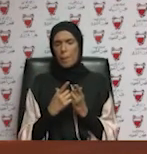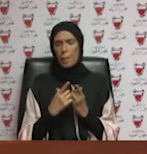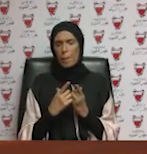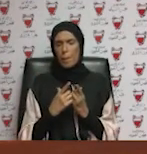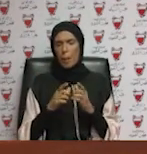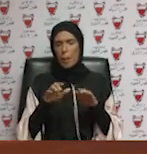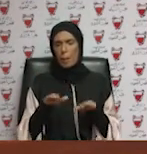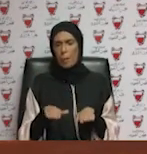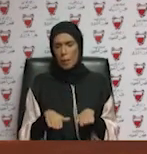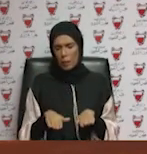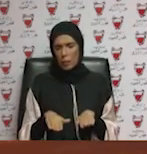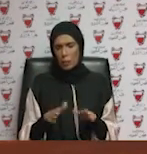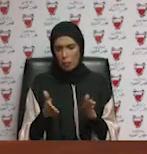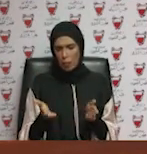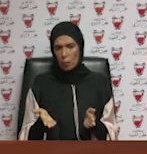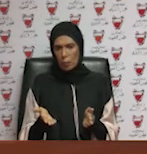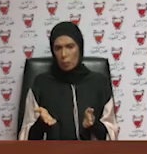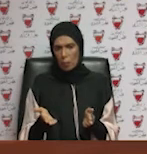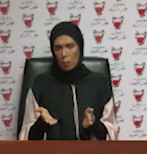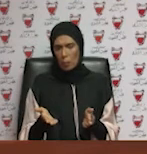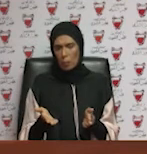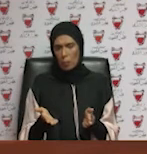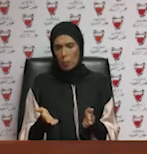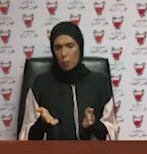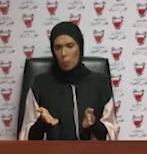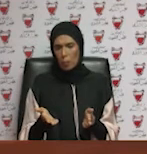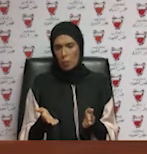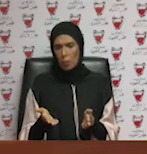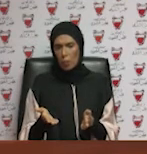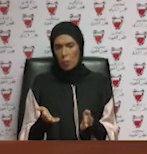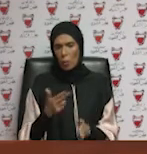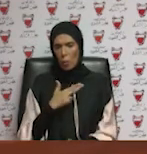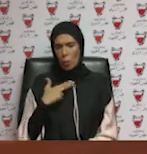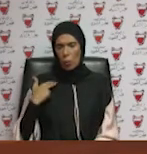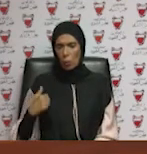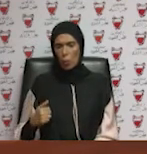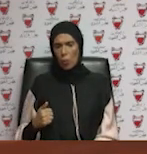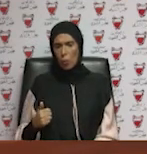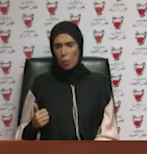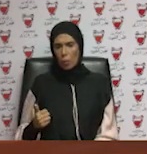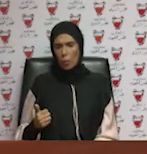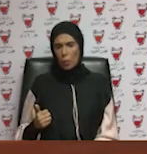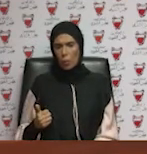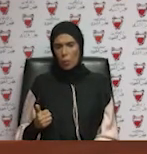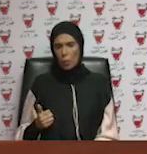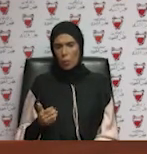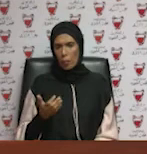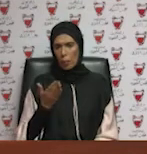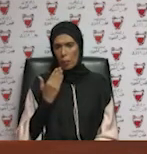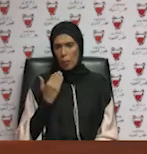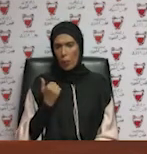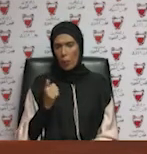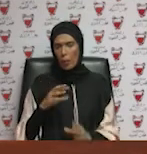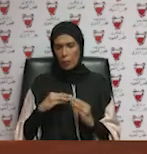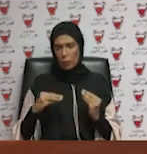هذا المجلس. هل هناك فعلا غياب الآن في حكومة البحرين؟ لا توجد عندنا هيئات